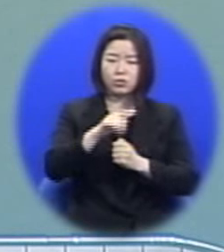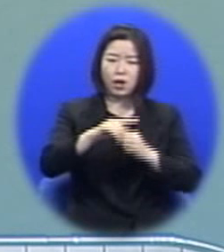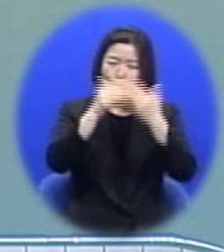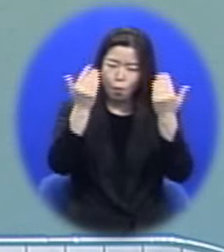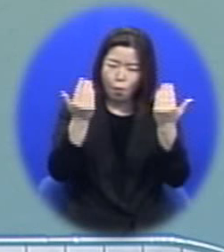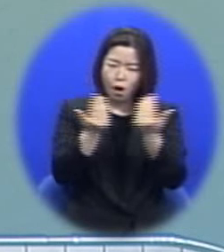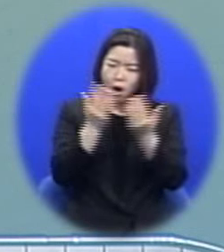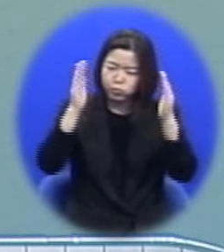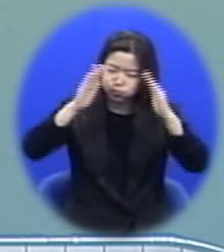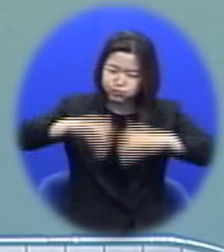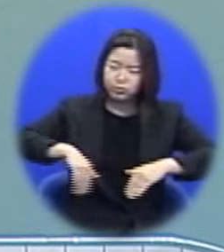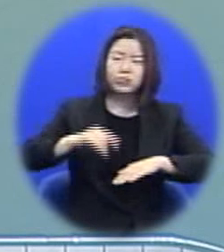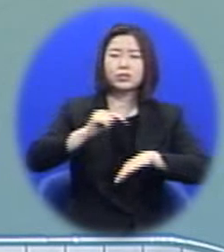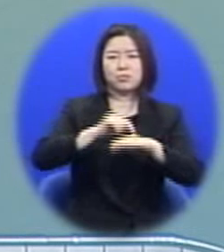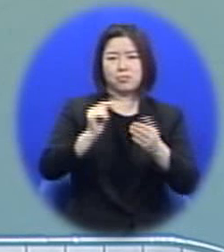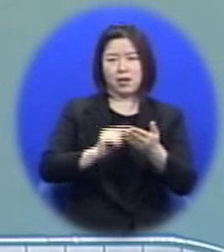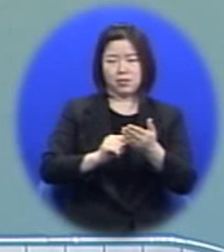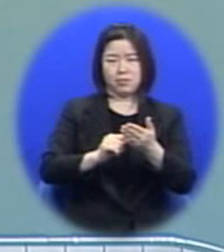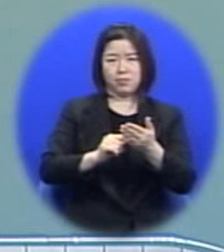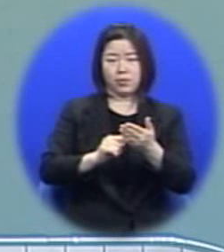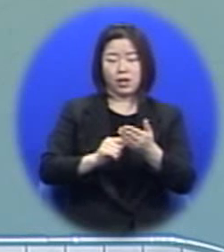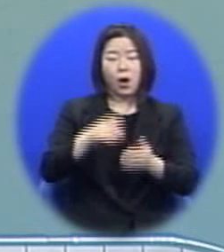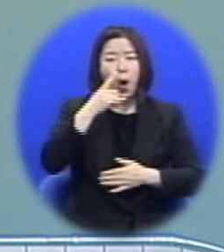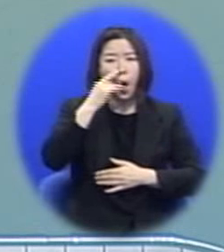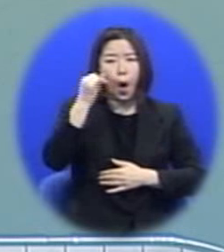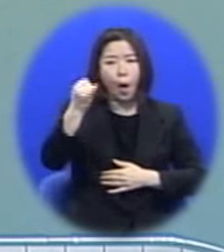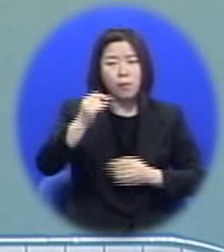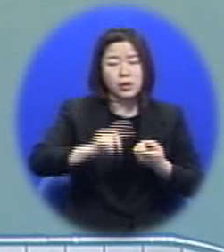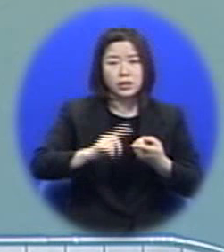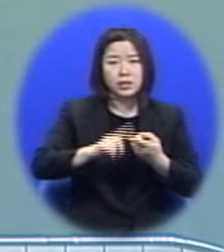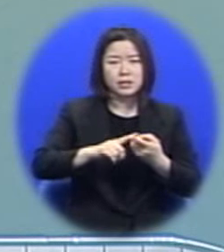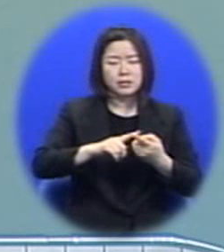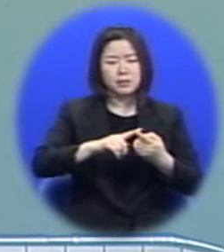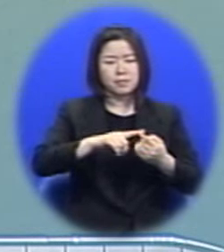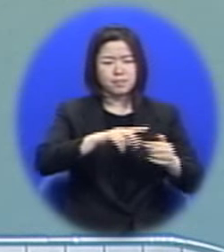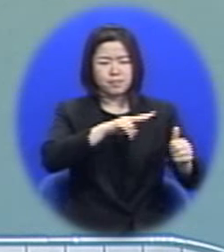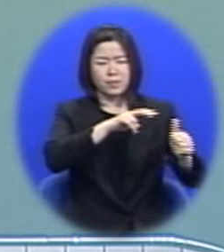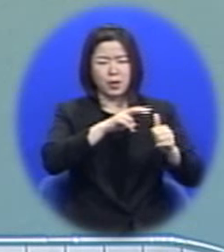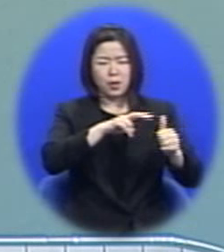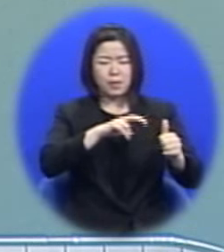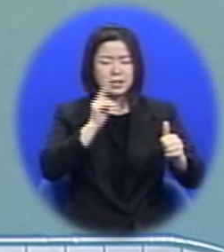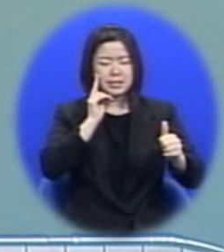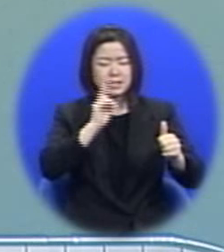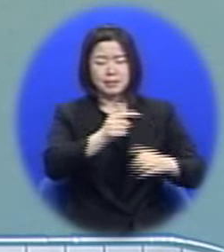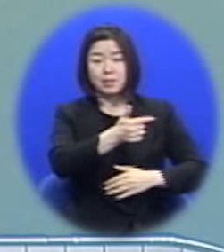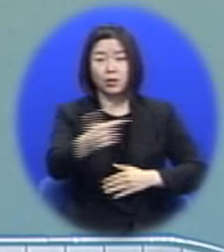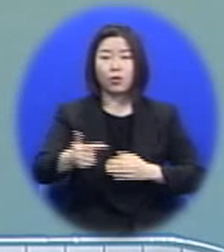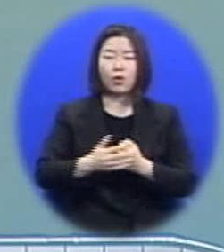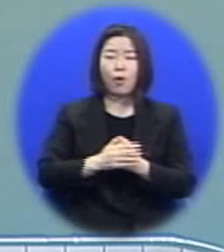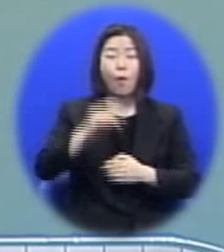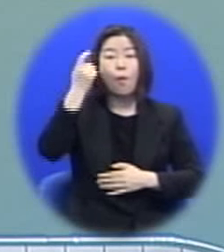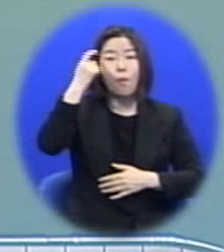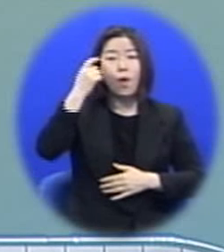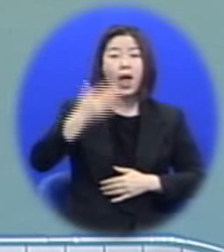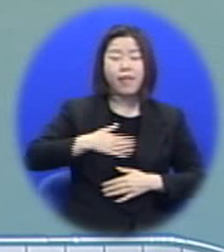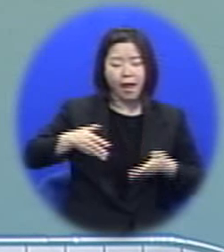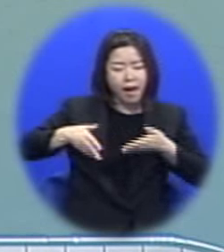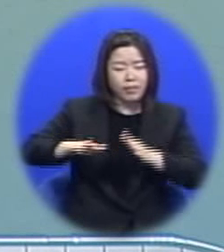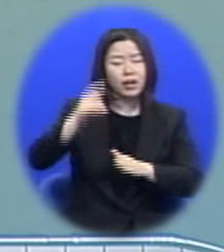만들었어요. 어머니에 대해서 원망이 극심하게 일어났어요. 아니 왜 나를 낳았냐